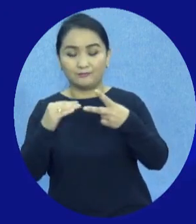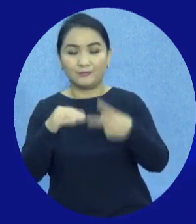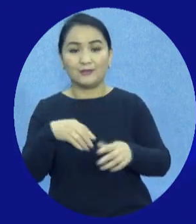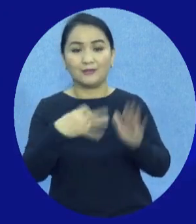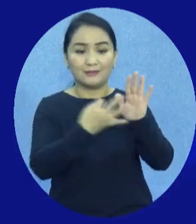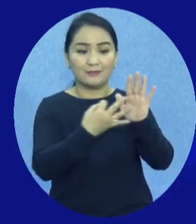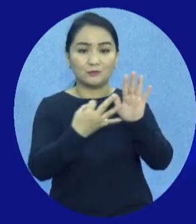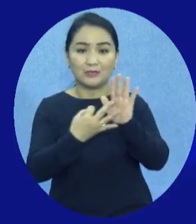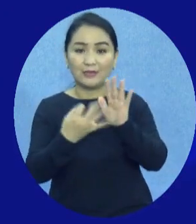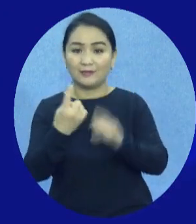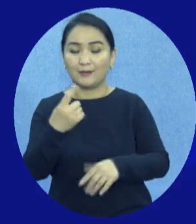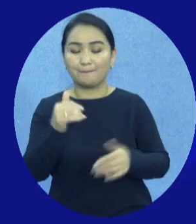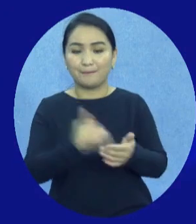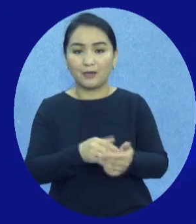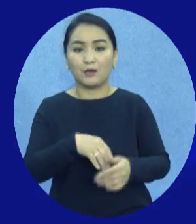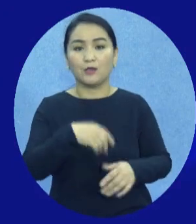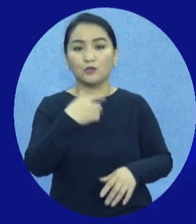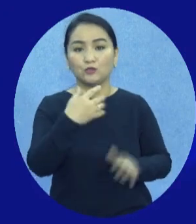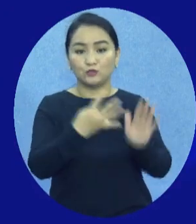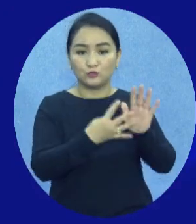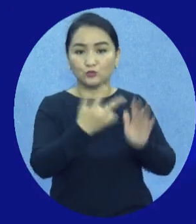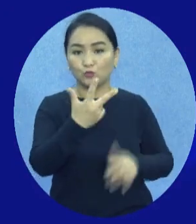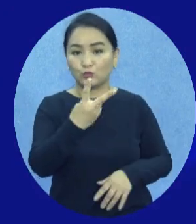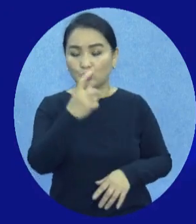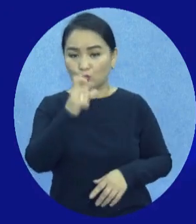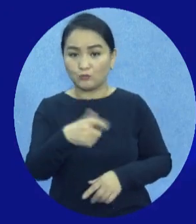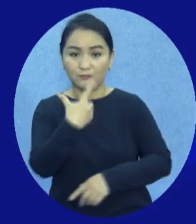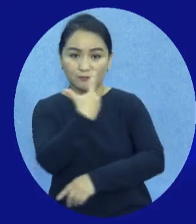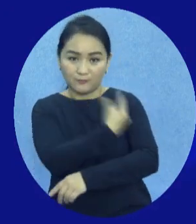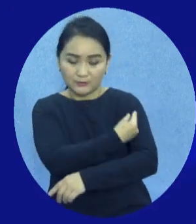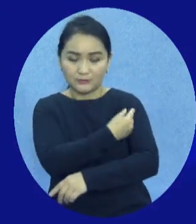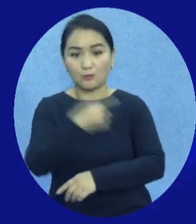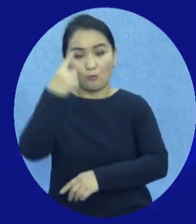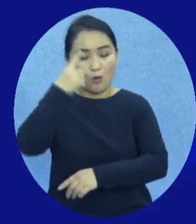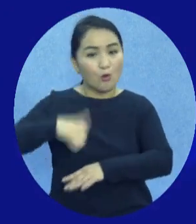881932 хүн 2-р тундаа хамрагдараа. Улсын хэмжээнд аваад үзэх юм бол